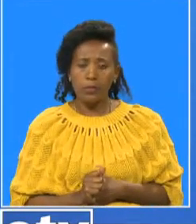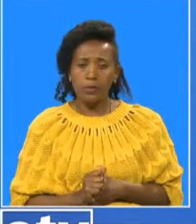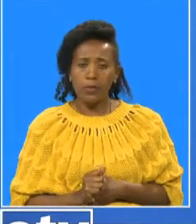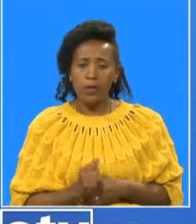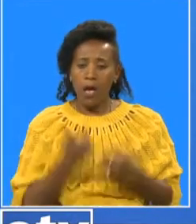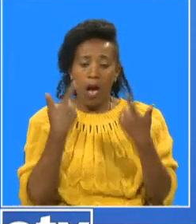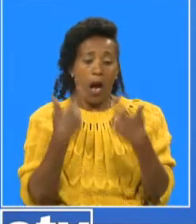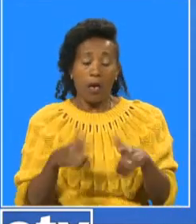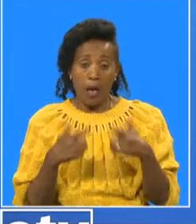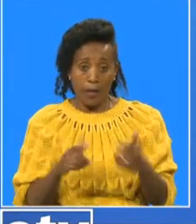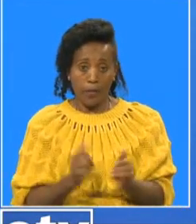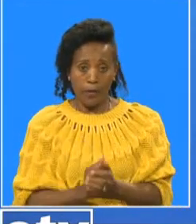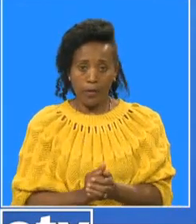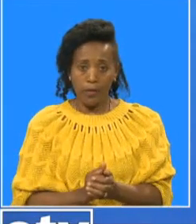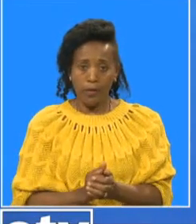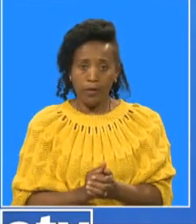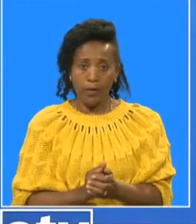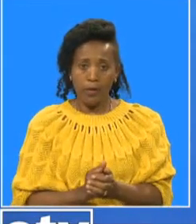በአጋጣሚ